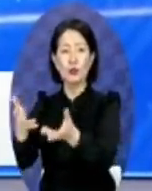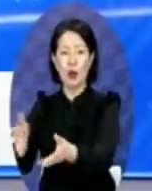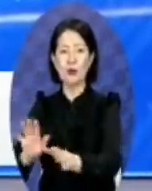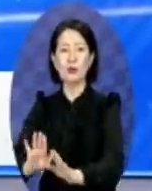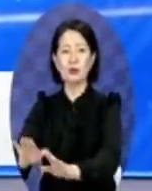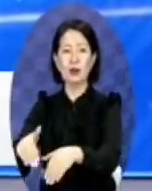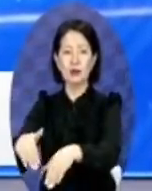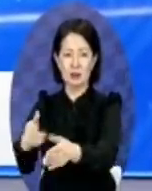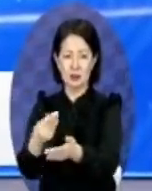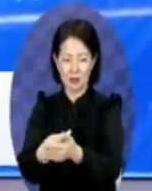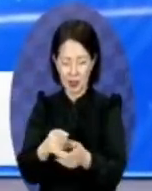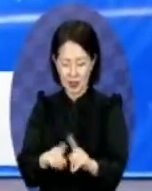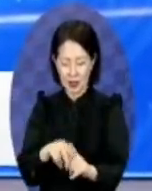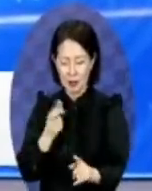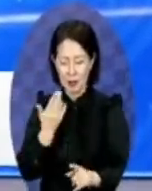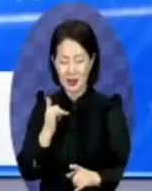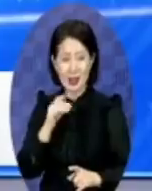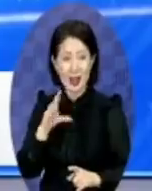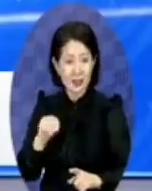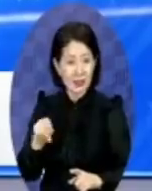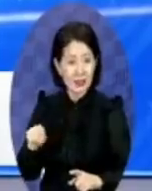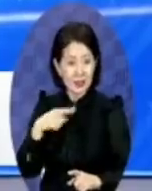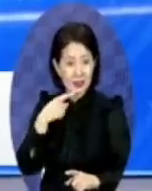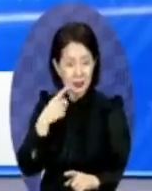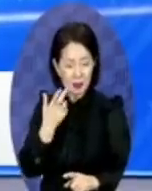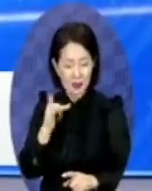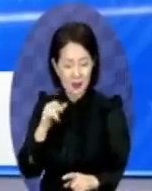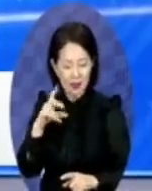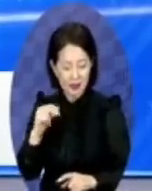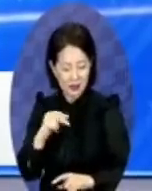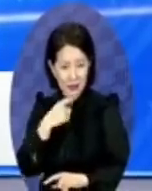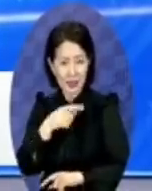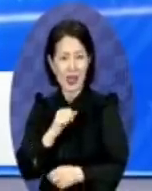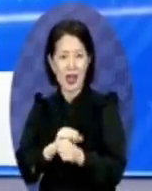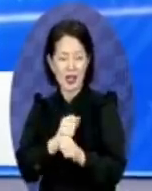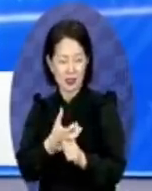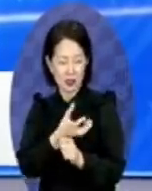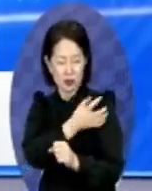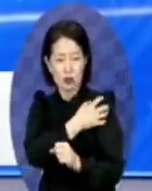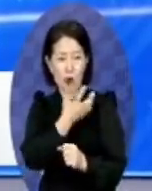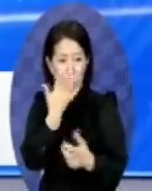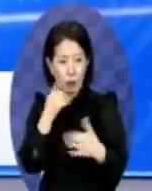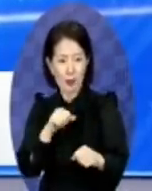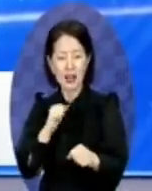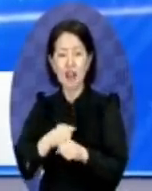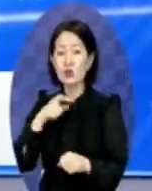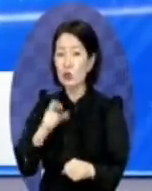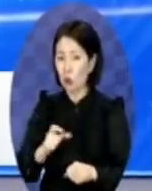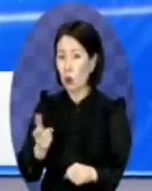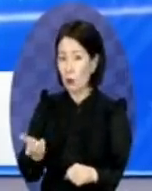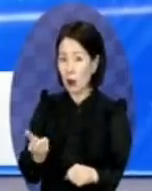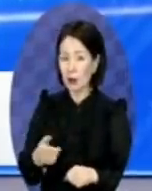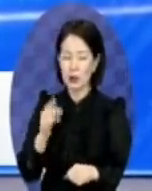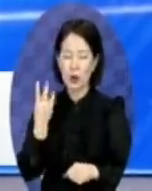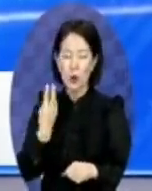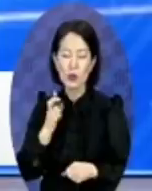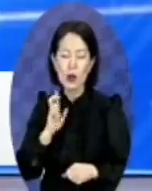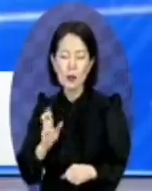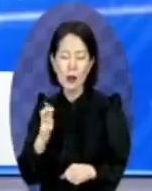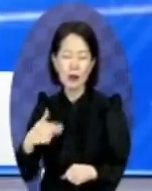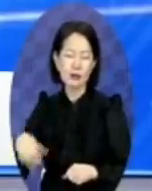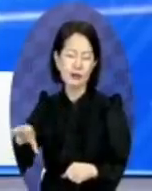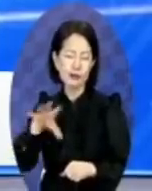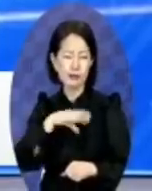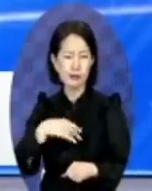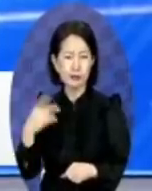тухайн одоо саний ярьсан байцагчийн хувьд бол яг тухайн үүрэгт ажлыг бол одоо гард нь зохион байгуулдаг бол албаа хаагч байгаа. Тэгэхээр нийслэлийн хэмжээнд энэ ногоон бүсэд